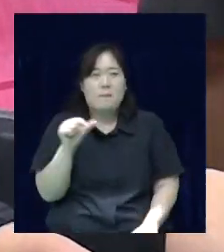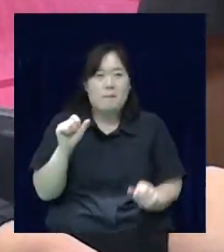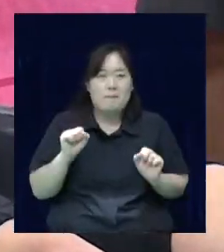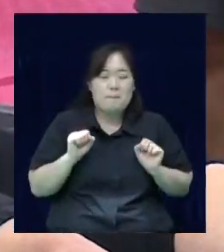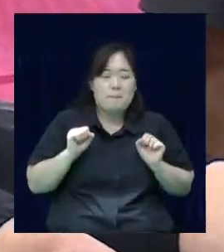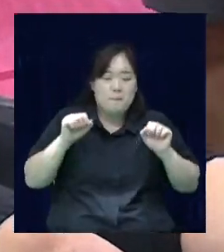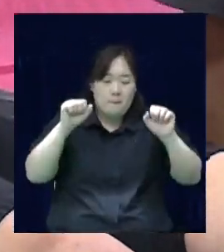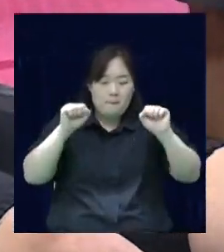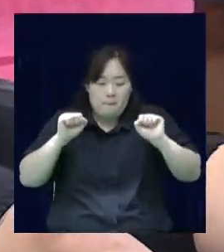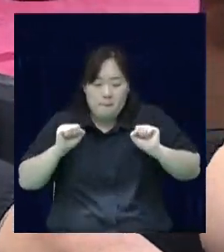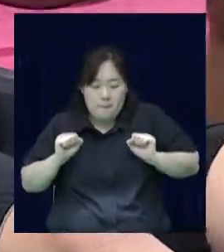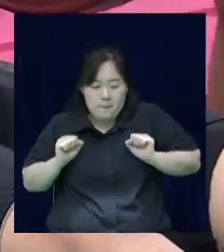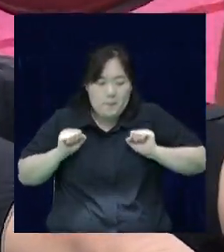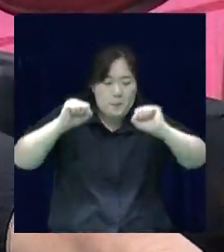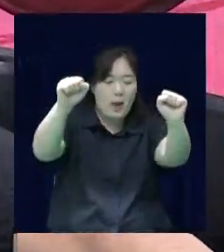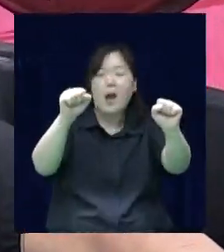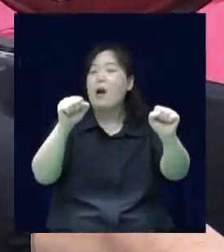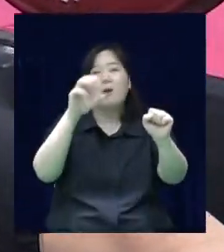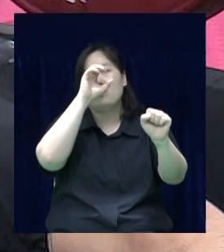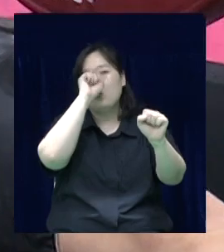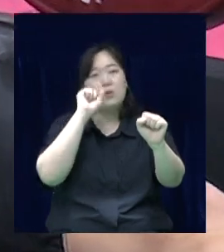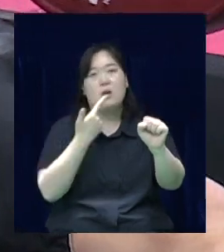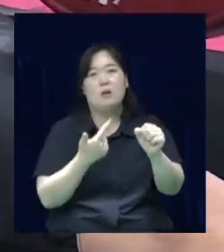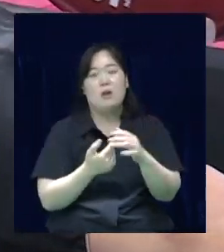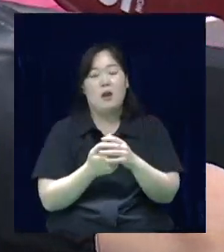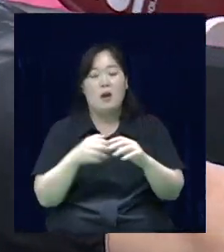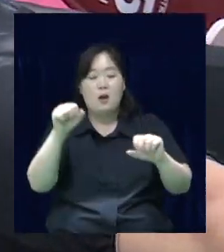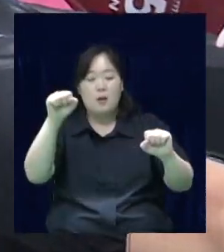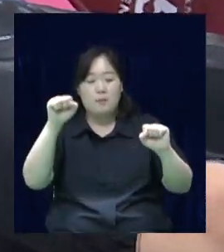가슴에서 안정되게 멈췄다는 것을 보여줘야 됩니다. 네.